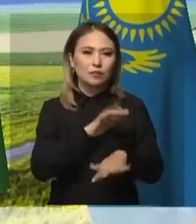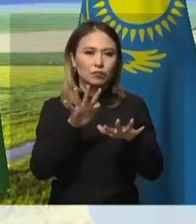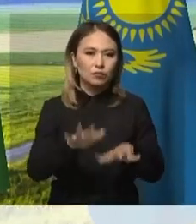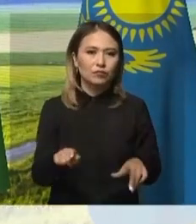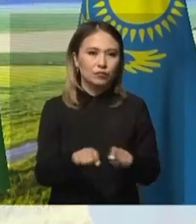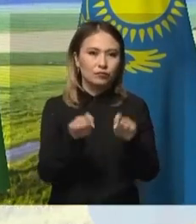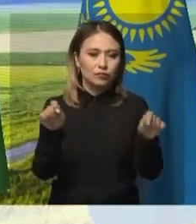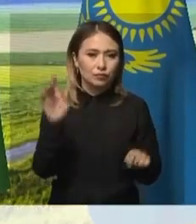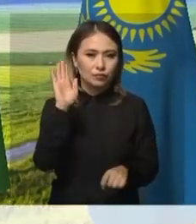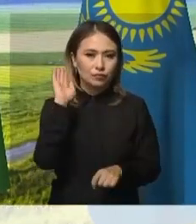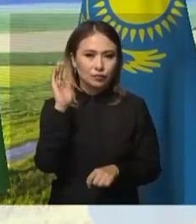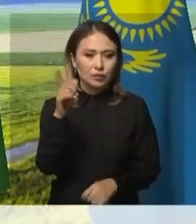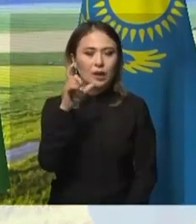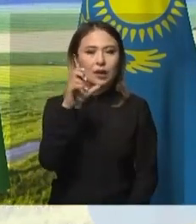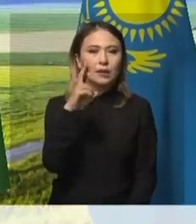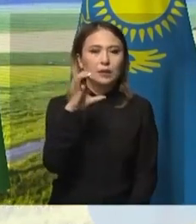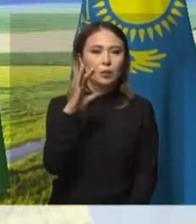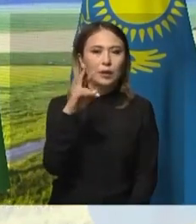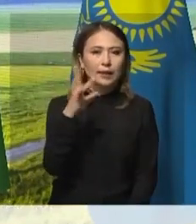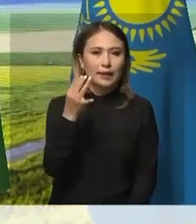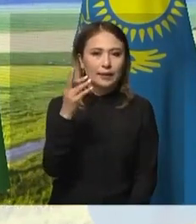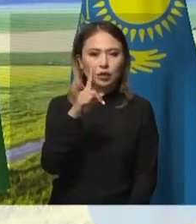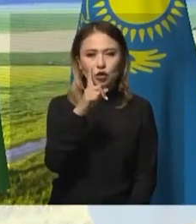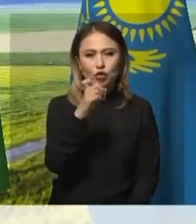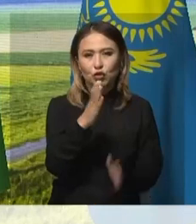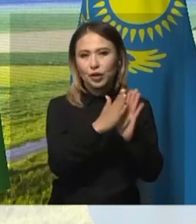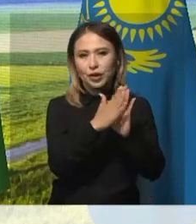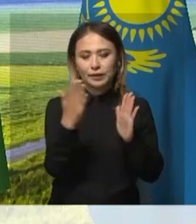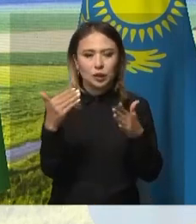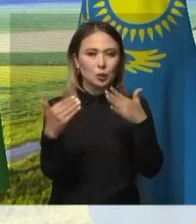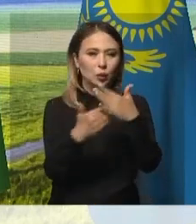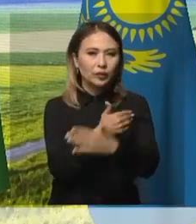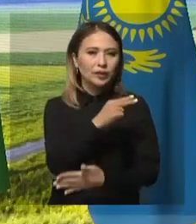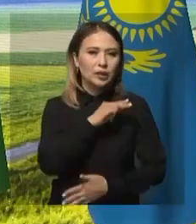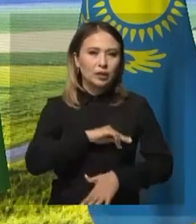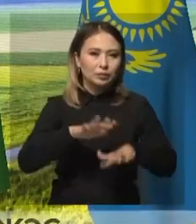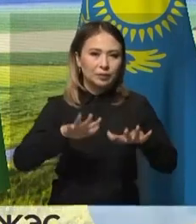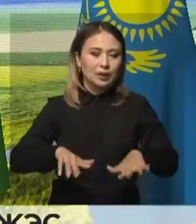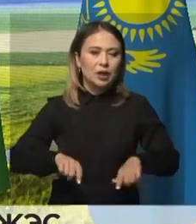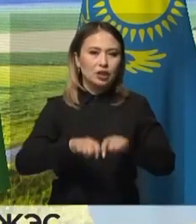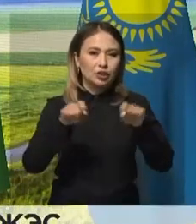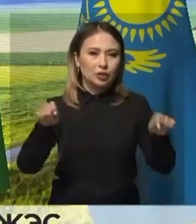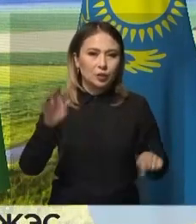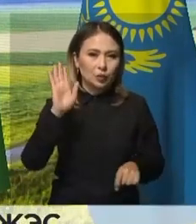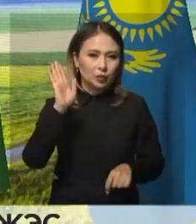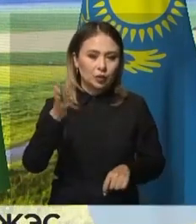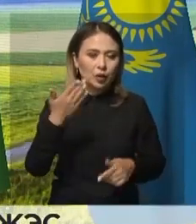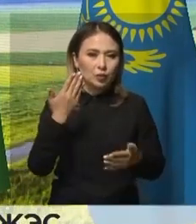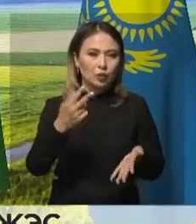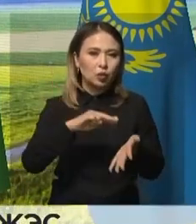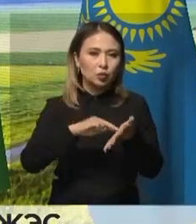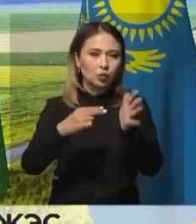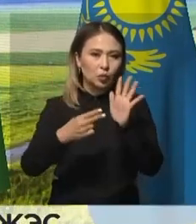ашатын боламыз. Эксплуатация кезінде 100-ден астам жаңа жұмыс орын ашылады. Бұл жоба